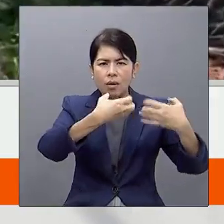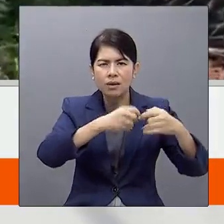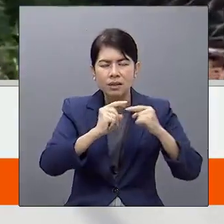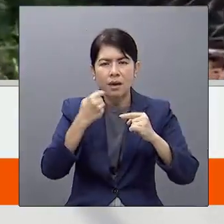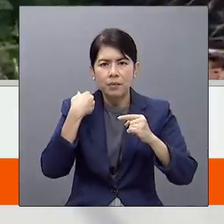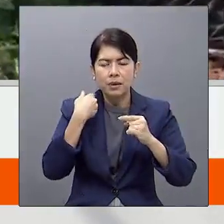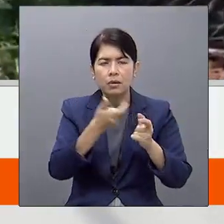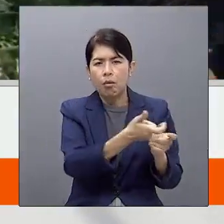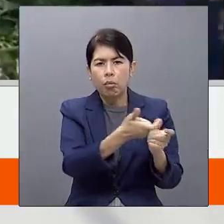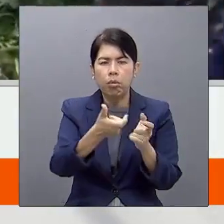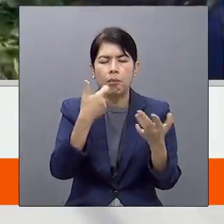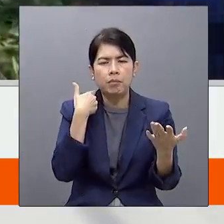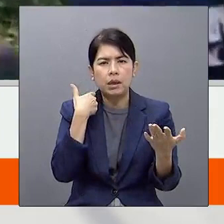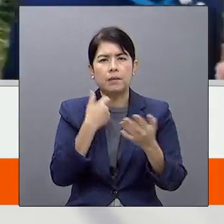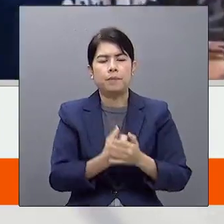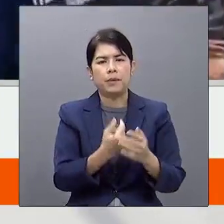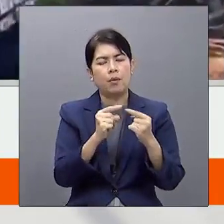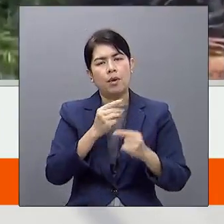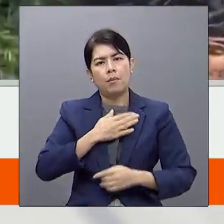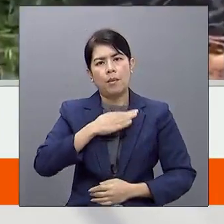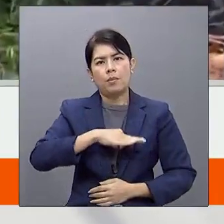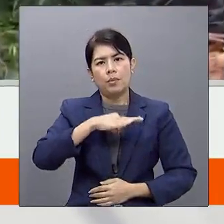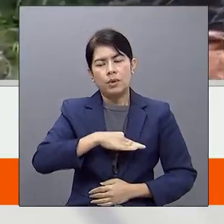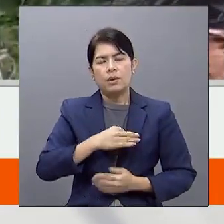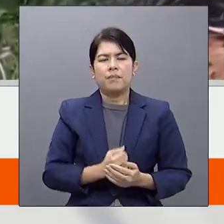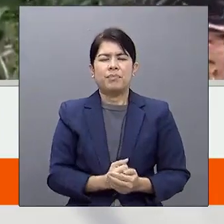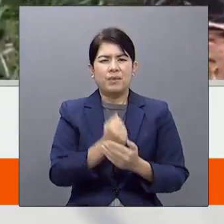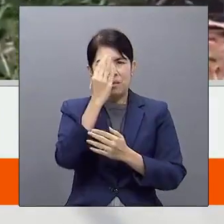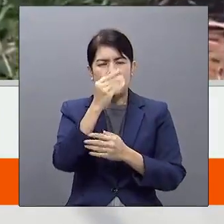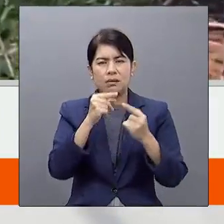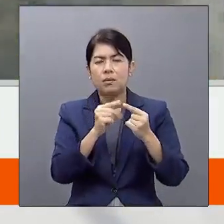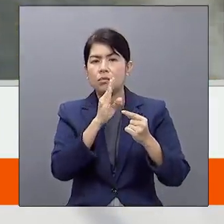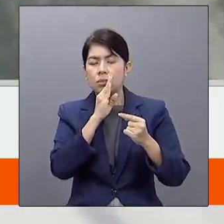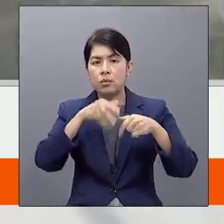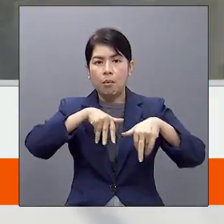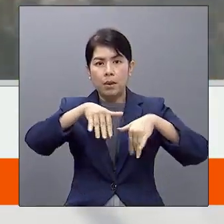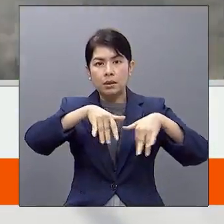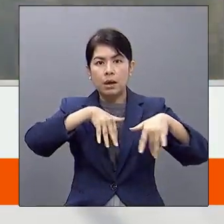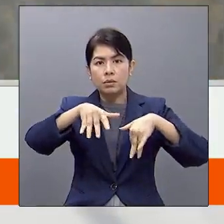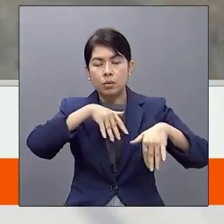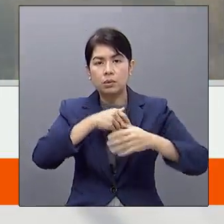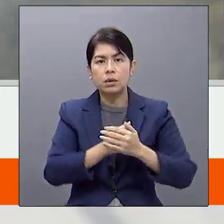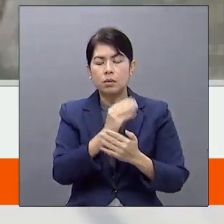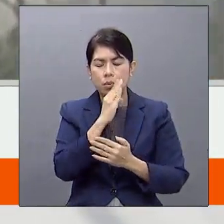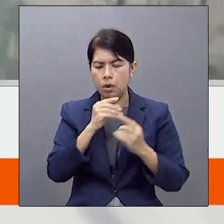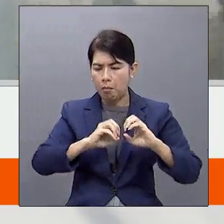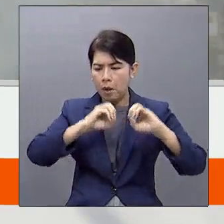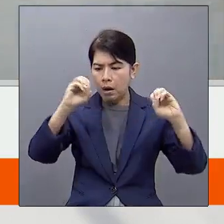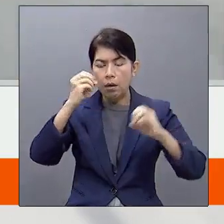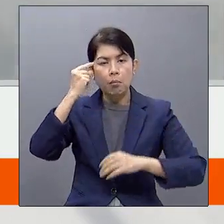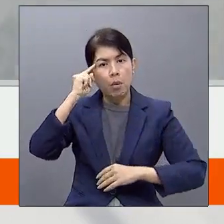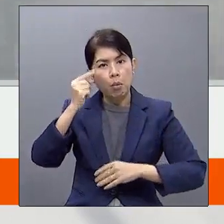ามันเป็นเรื่องปลายเหตุเพราะว่าชาวบ้านเขาไม่ได้มีส่วนตั้งแต่ต้นในการดูแลจัดการ